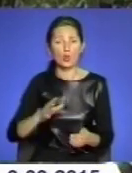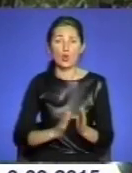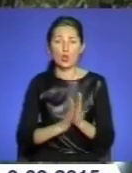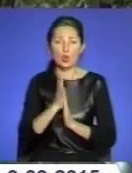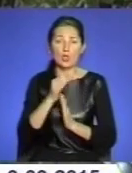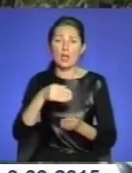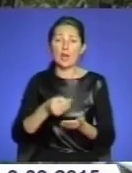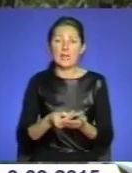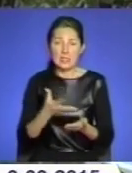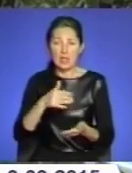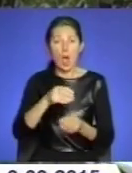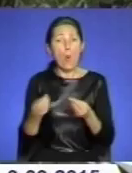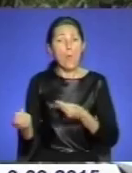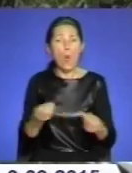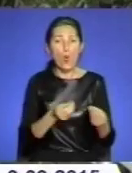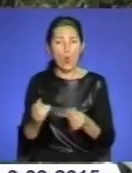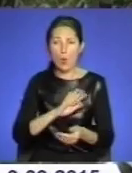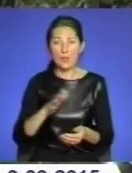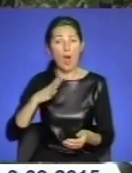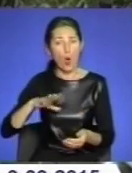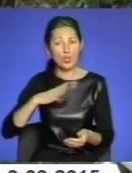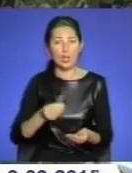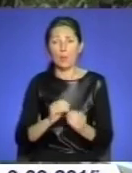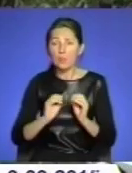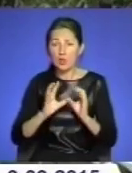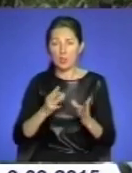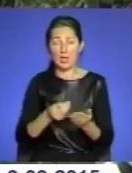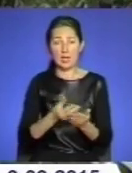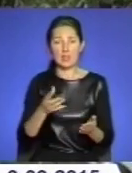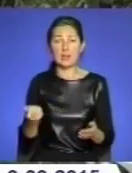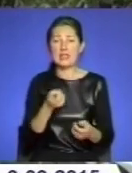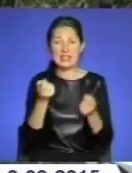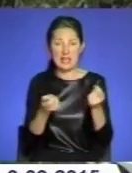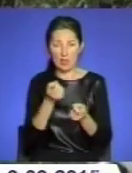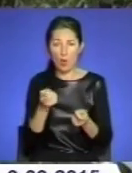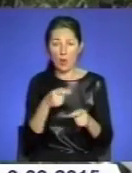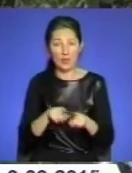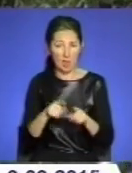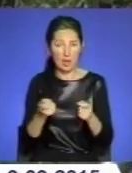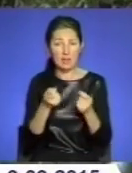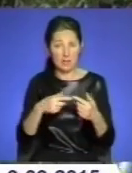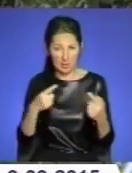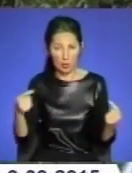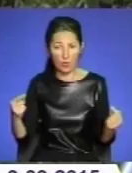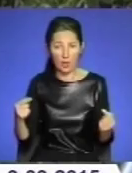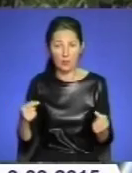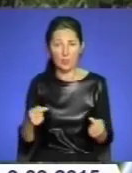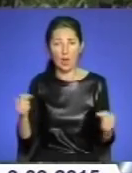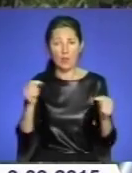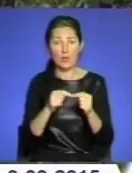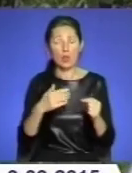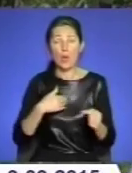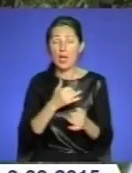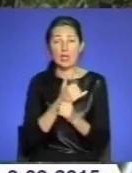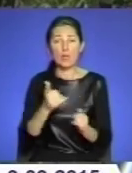муку, не очікуємо зростання цін на зерно і зернові. Відповідно, ми не